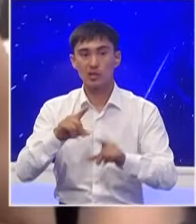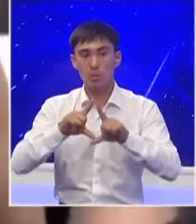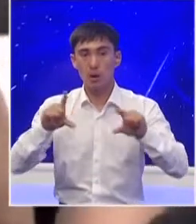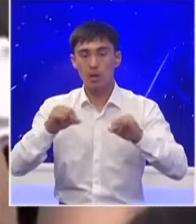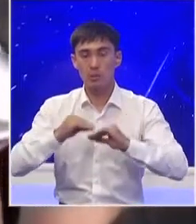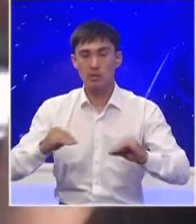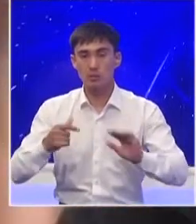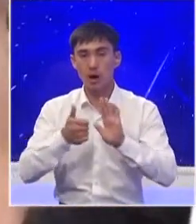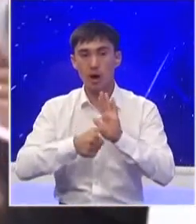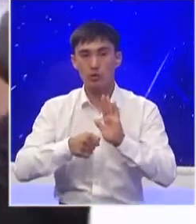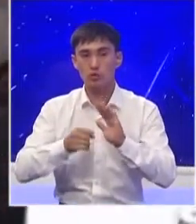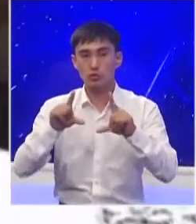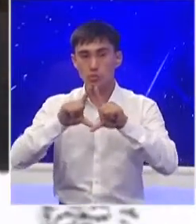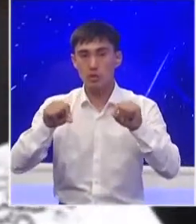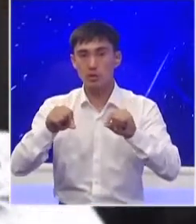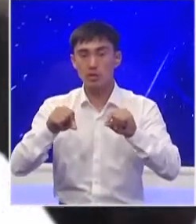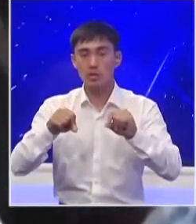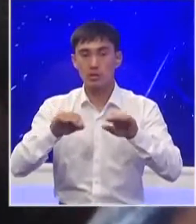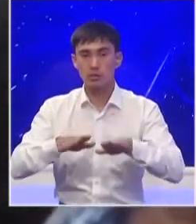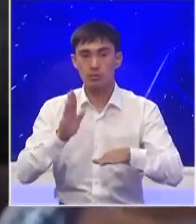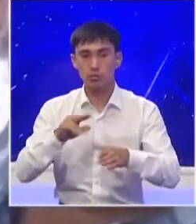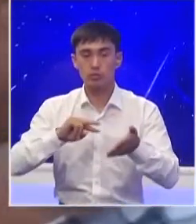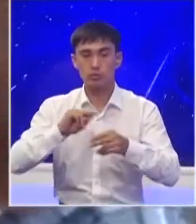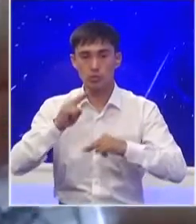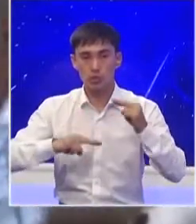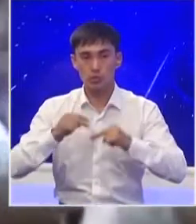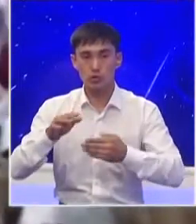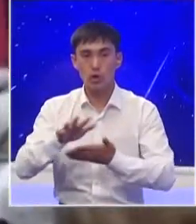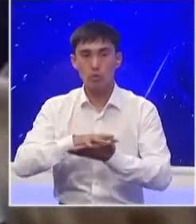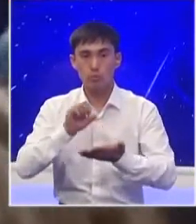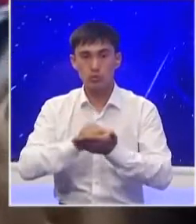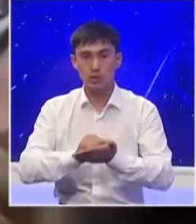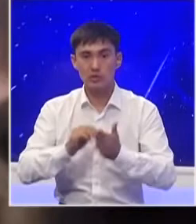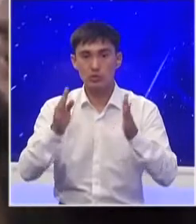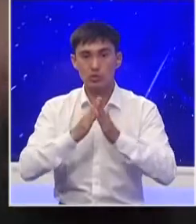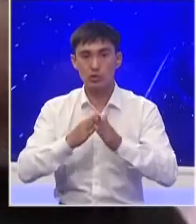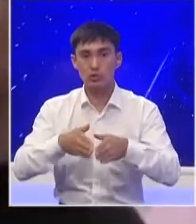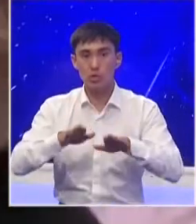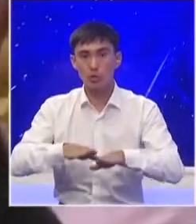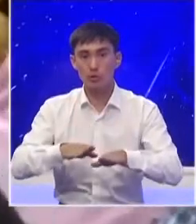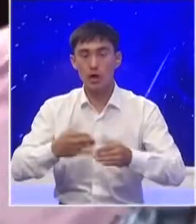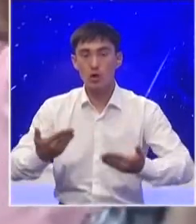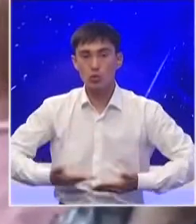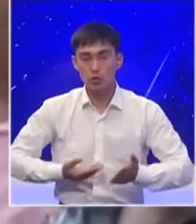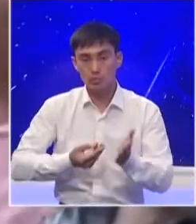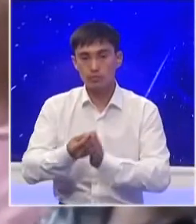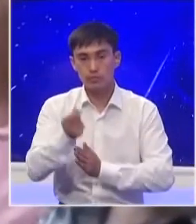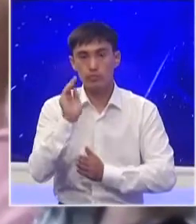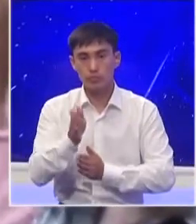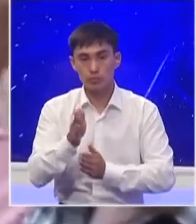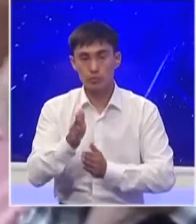мен 600 орындық мектеп салу көзделген. Бұзылуы тиіс үйлердің орнына тұрғындарға өтемақы беру